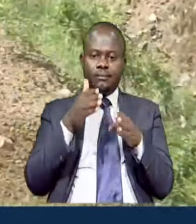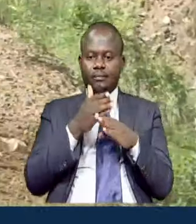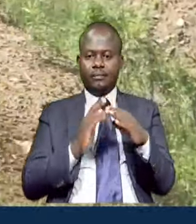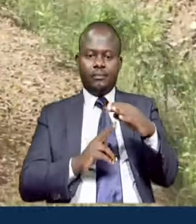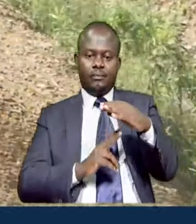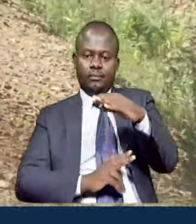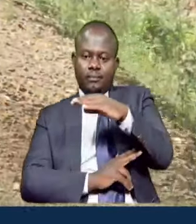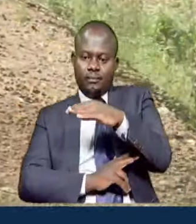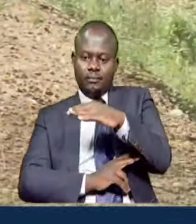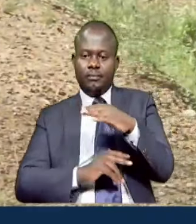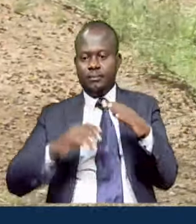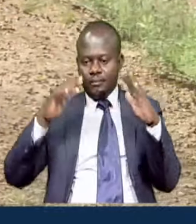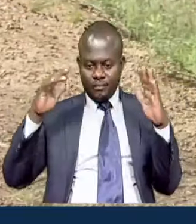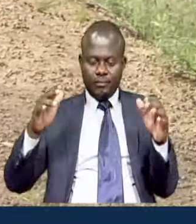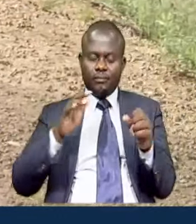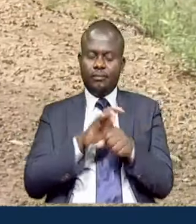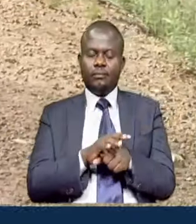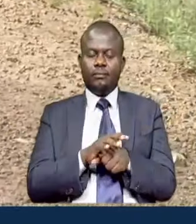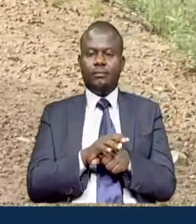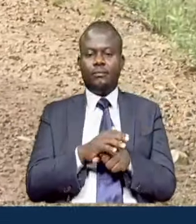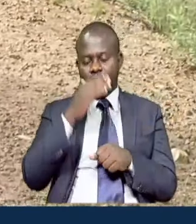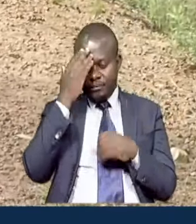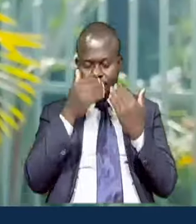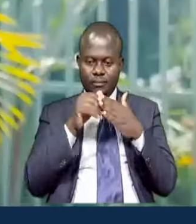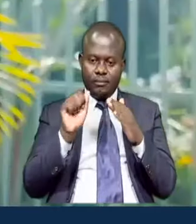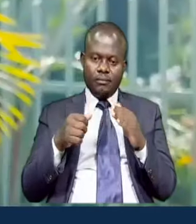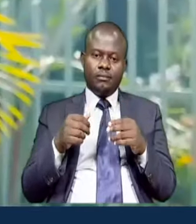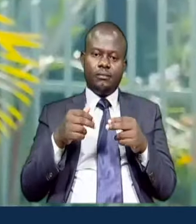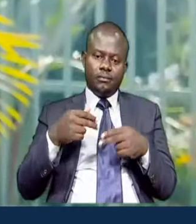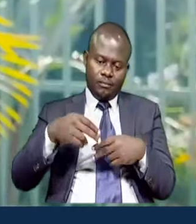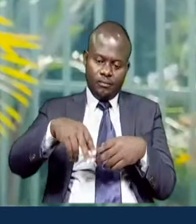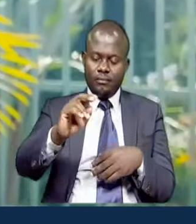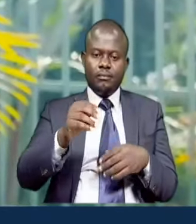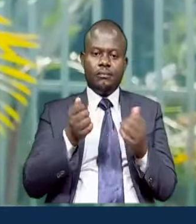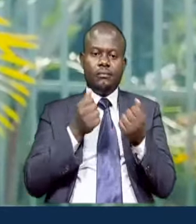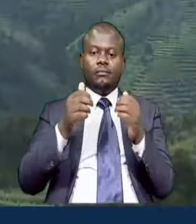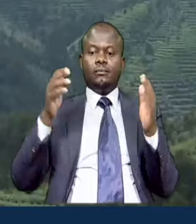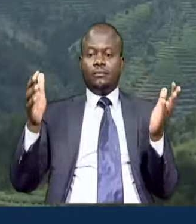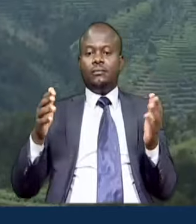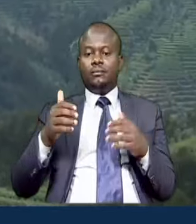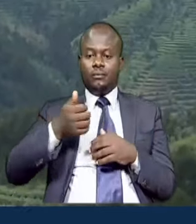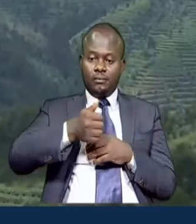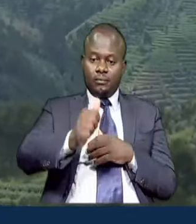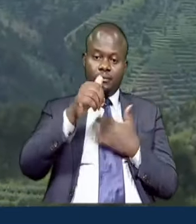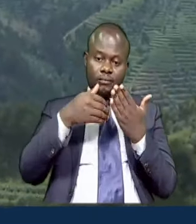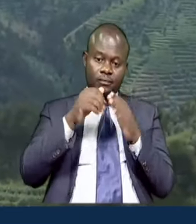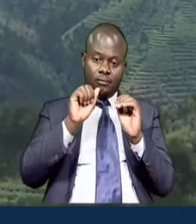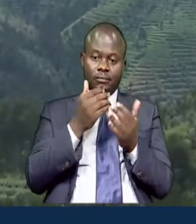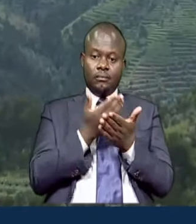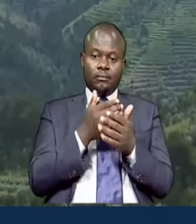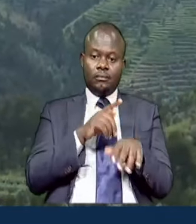amateme manini cyane kugira ngo ibe nyabagendwa imodoka nini tambuke iyo wenda ishobora kuzafata